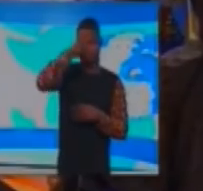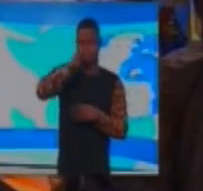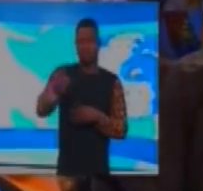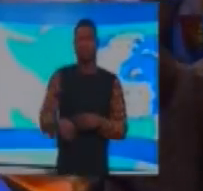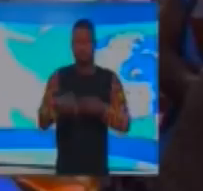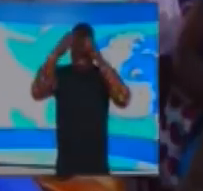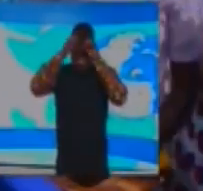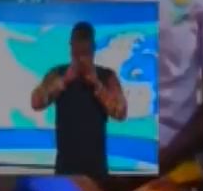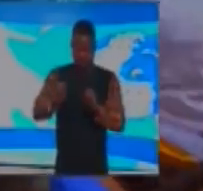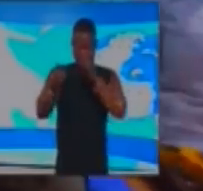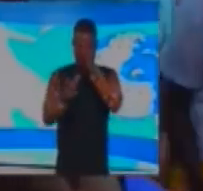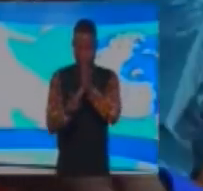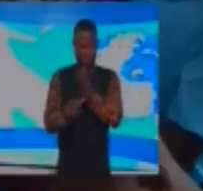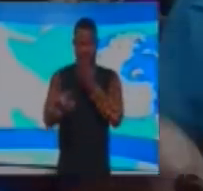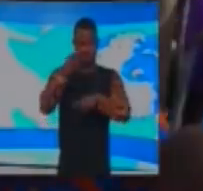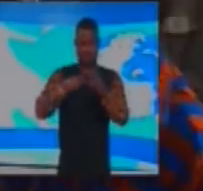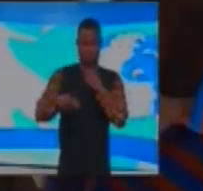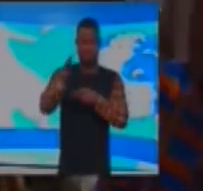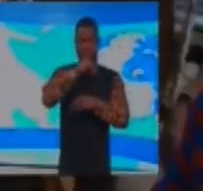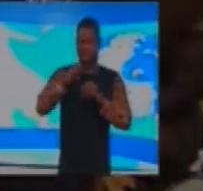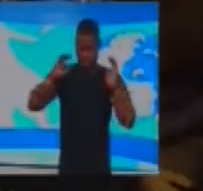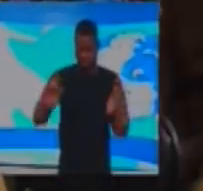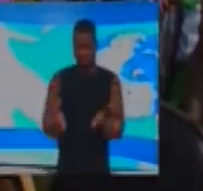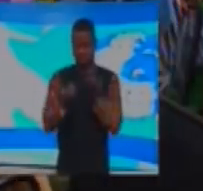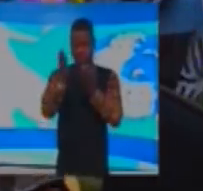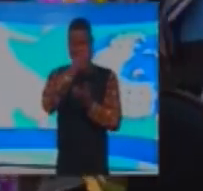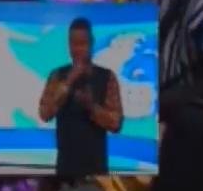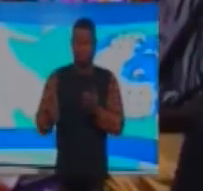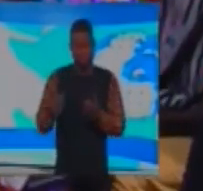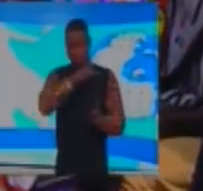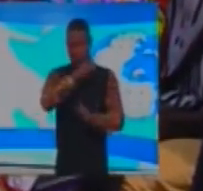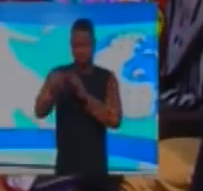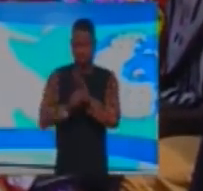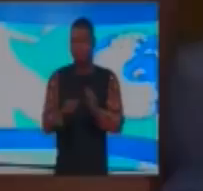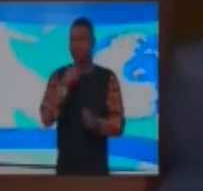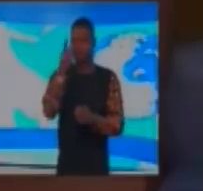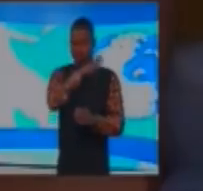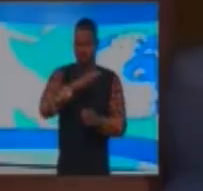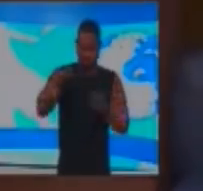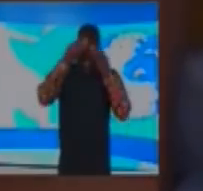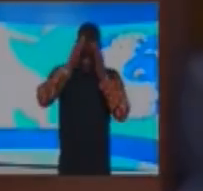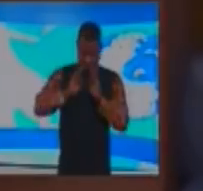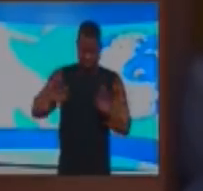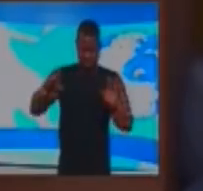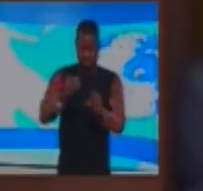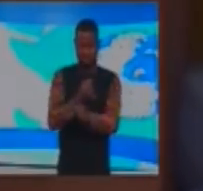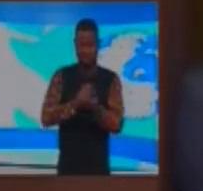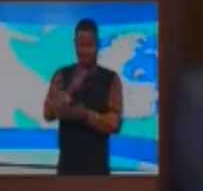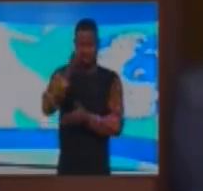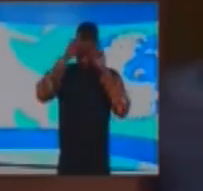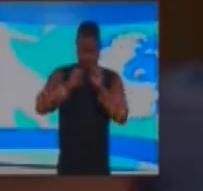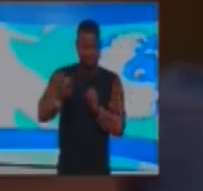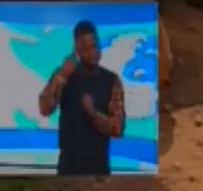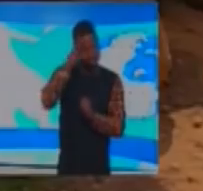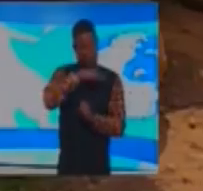du MPP est venu encourager les populations du Noumbiel et les rassurer quant à l'engagement du chef de l'État à concrétiser